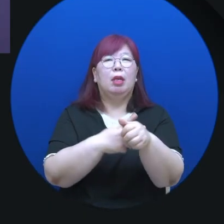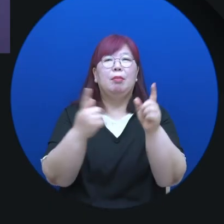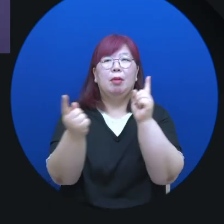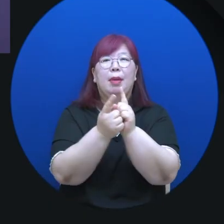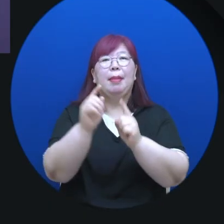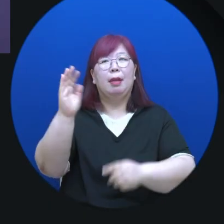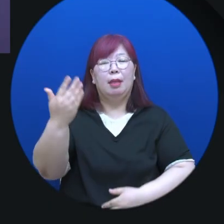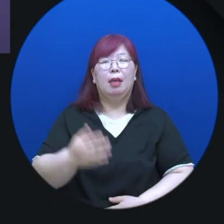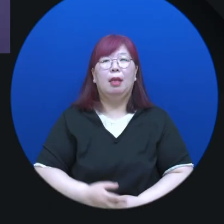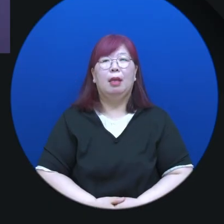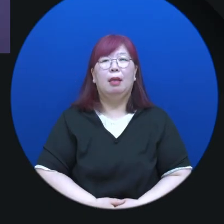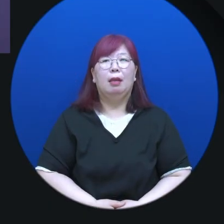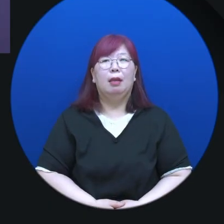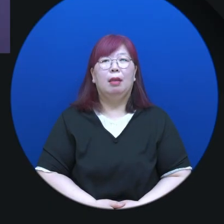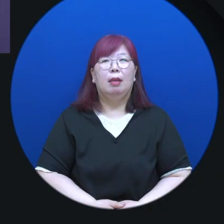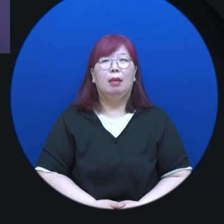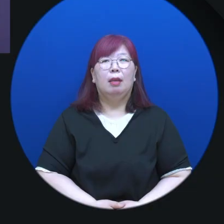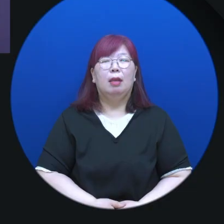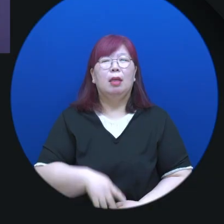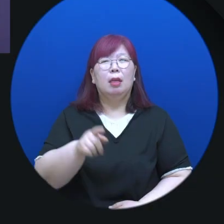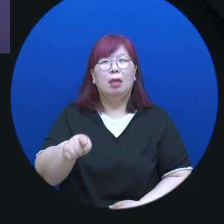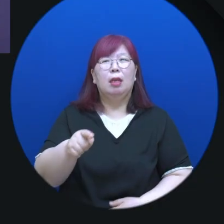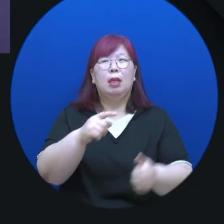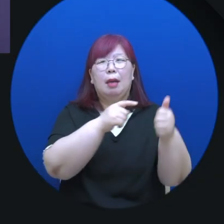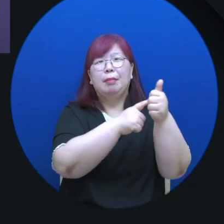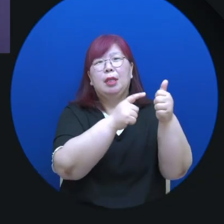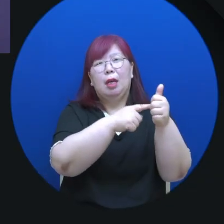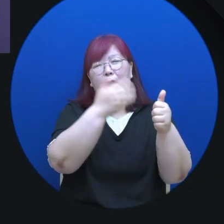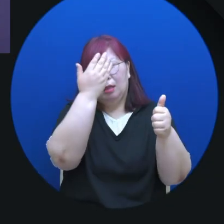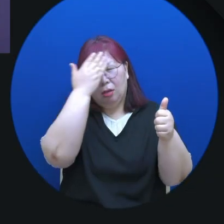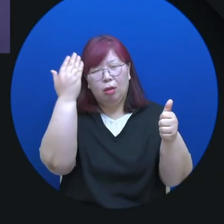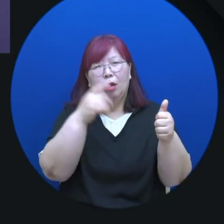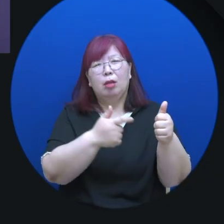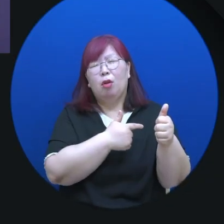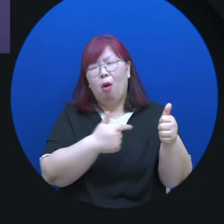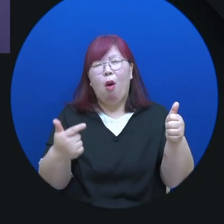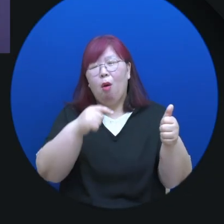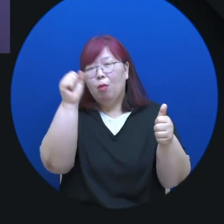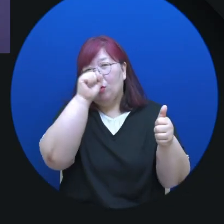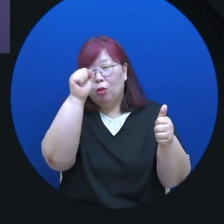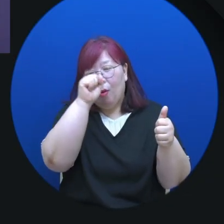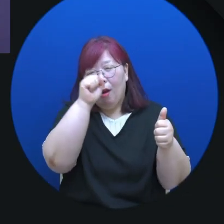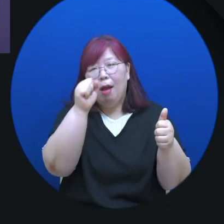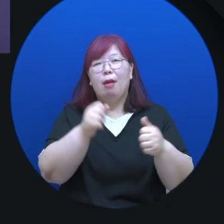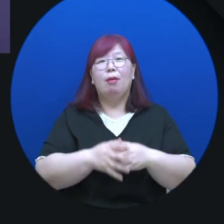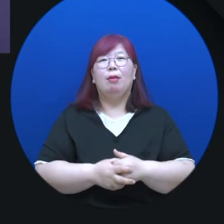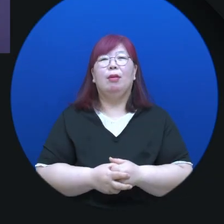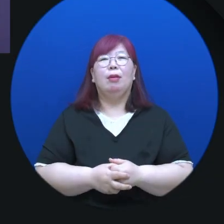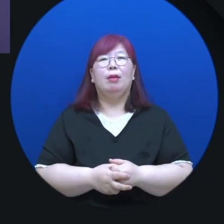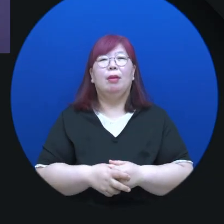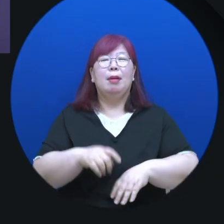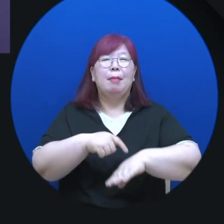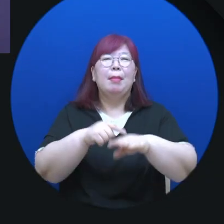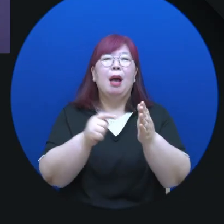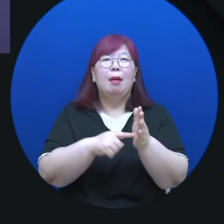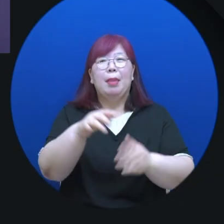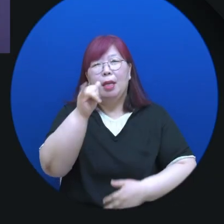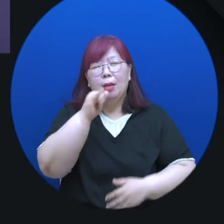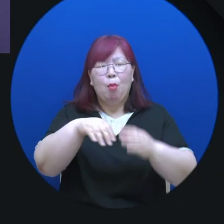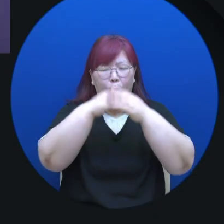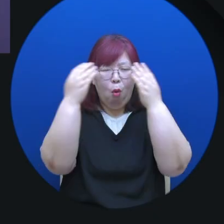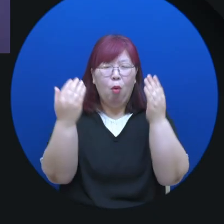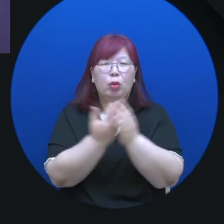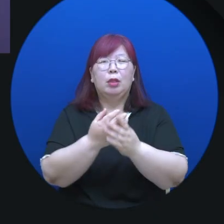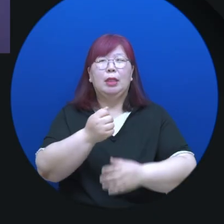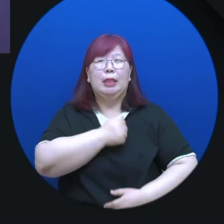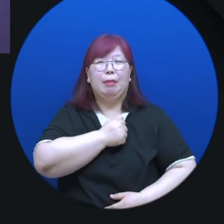만났습니다. 선생님을 다시 만났는데요, 이 청년이 얼마나 좋아하는지 마음에 있는 모든 그 답답한